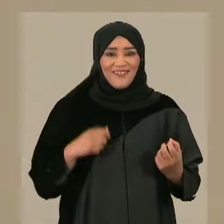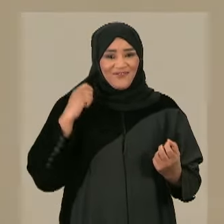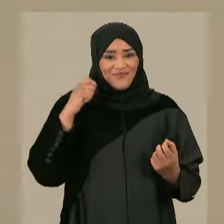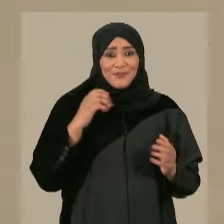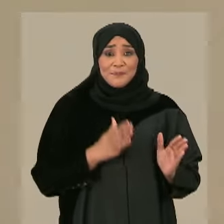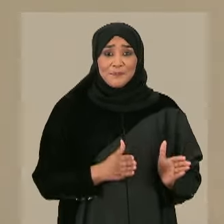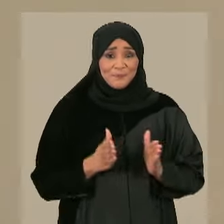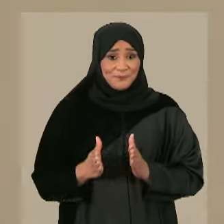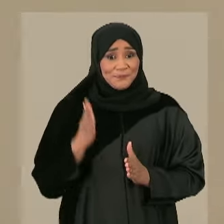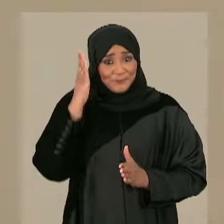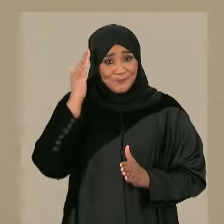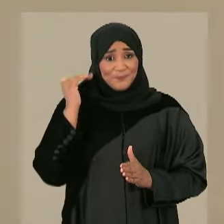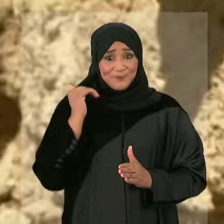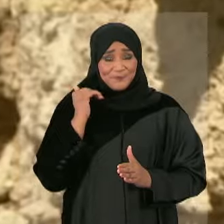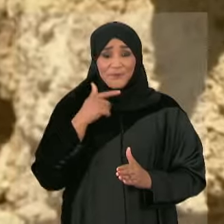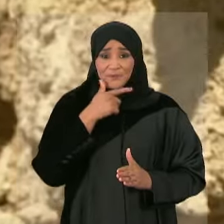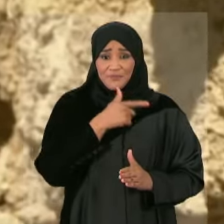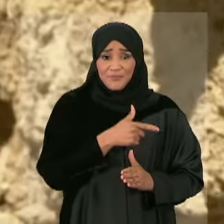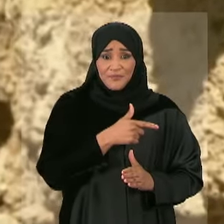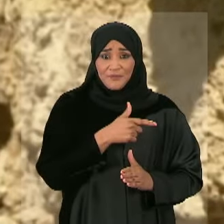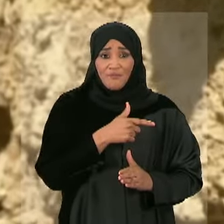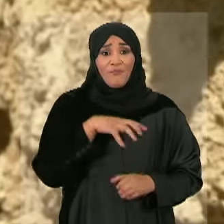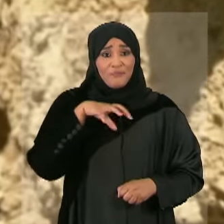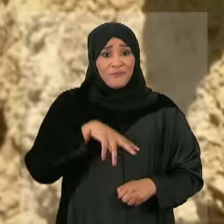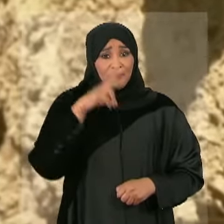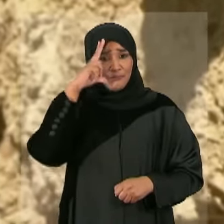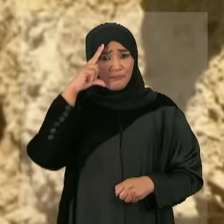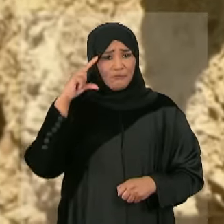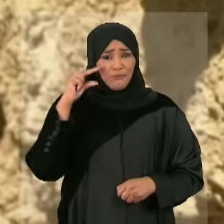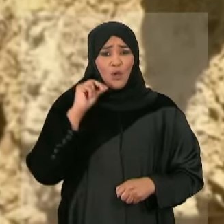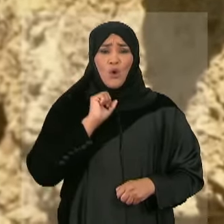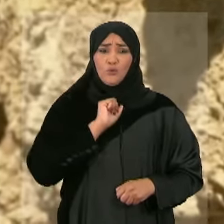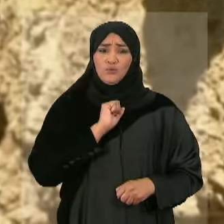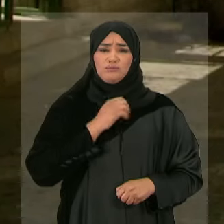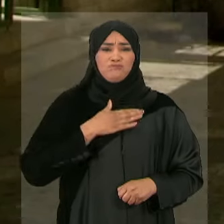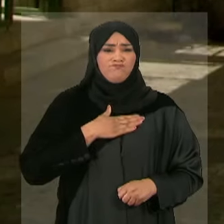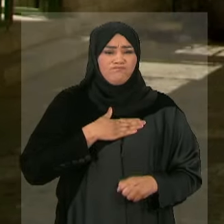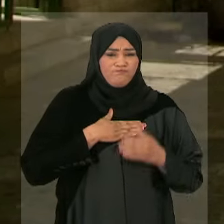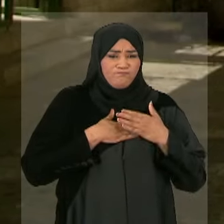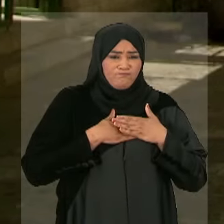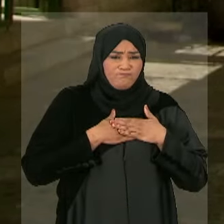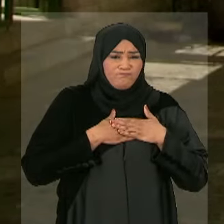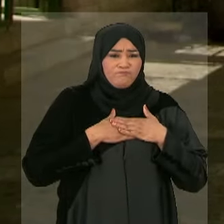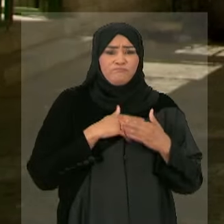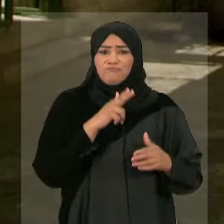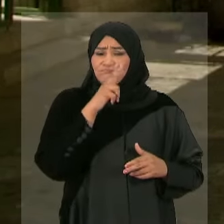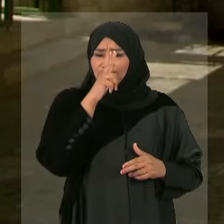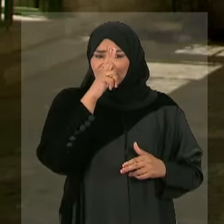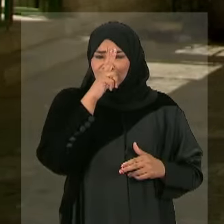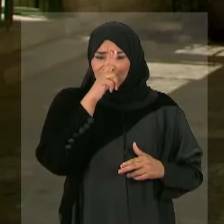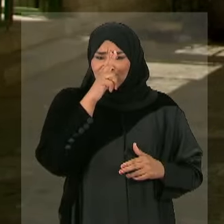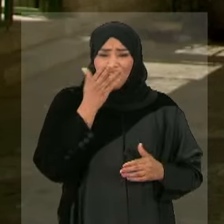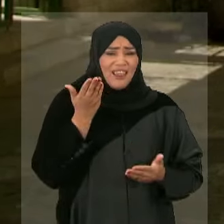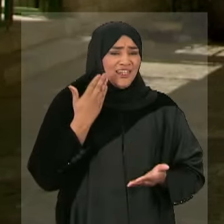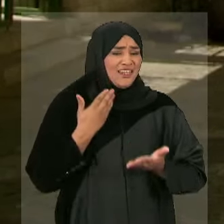مدينة الناصر هي مدينتي، هي مدينة أنا بحبها كتير وبعتز فيها، مدينة عريقة تاريخية،